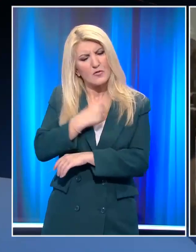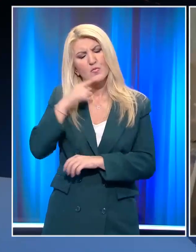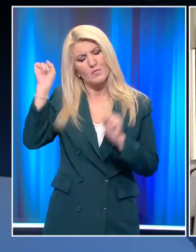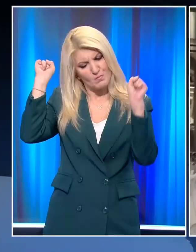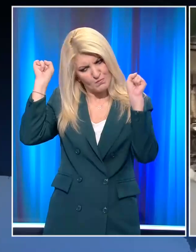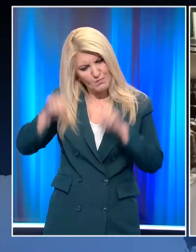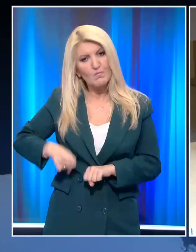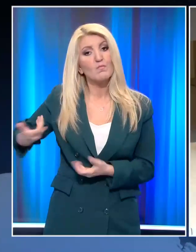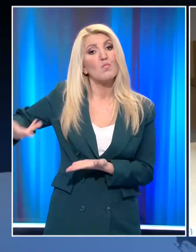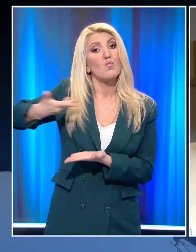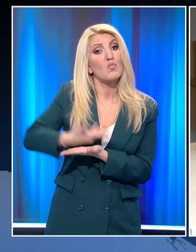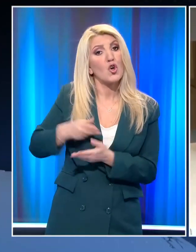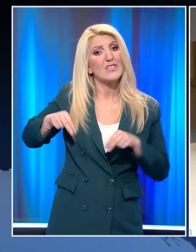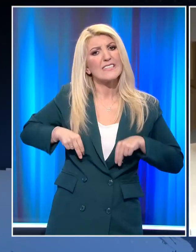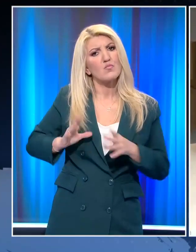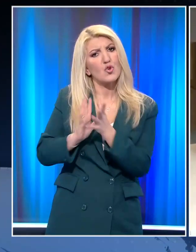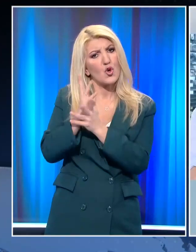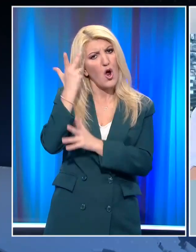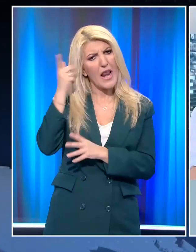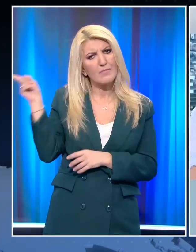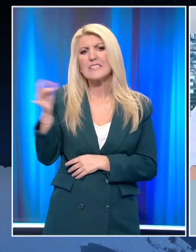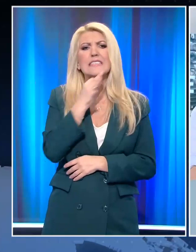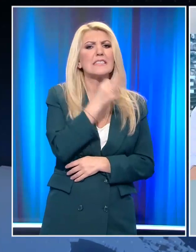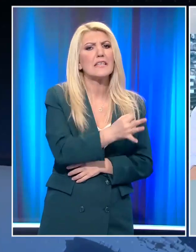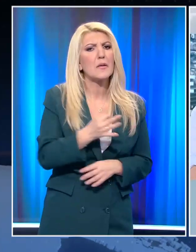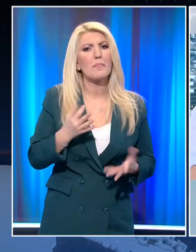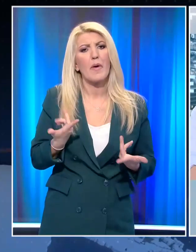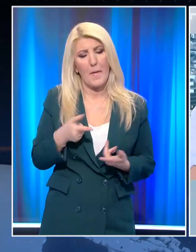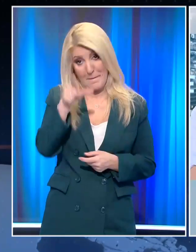στην εισήγηση του Υπουργείου Ανάπτυξης. Μας εξηγήθηκε ότι